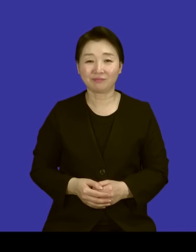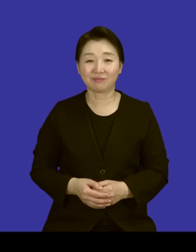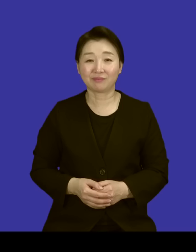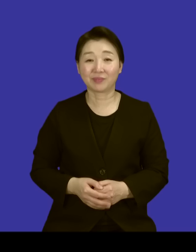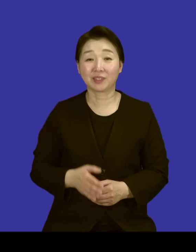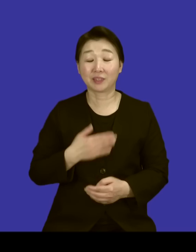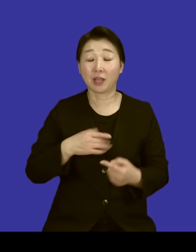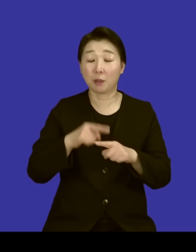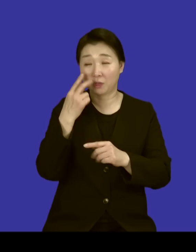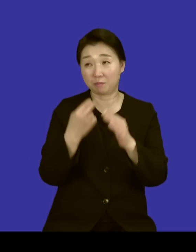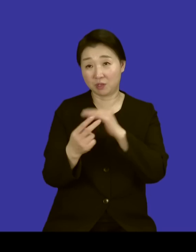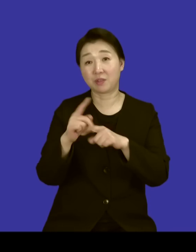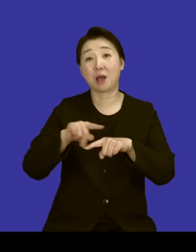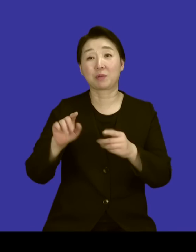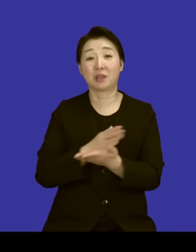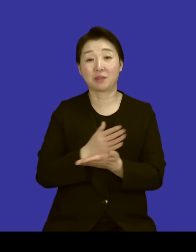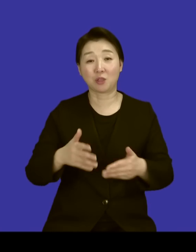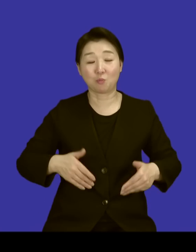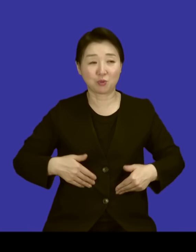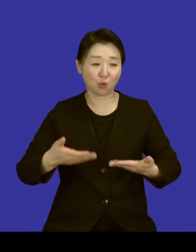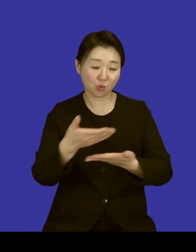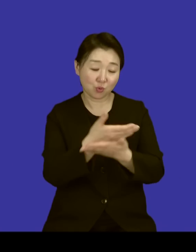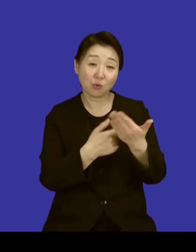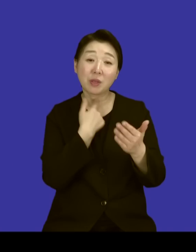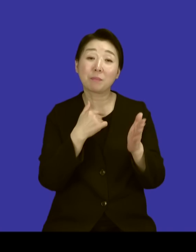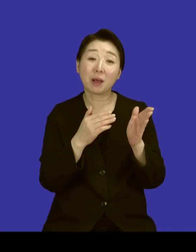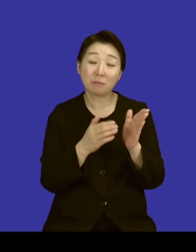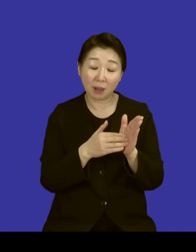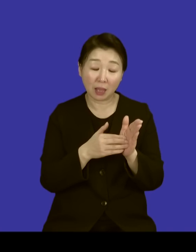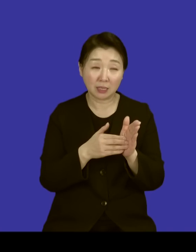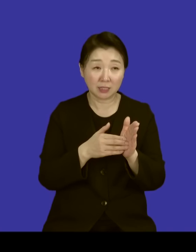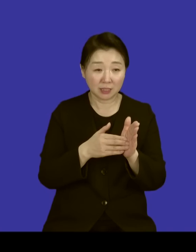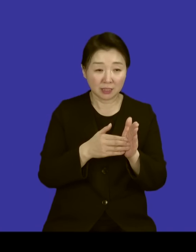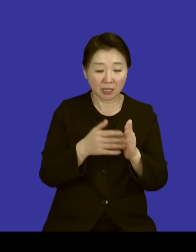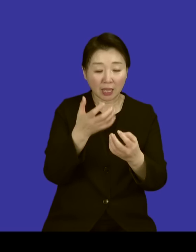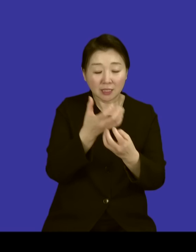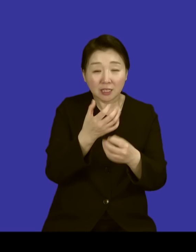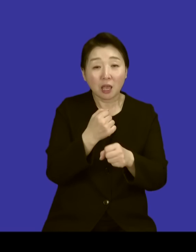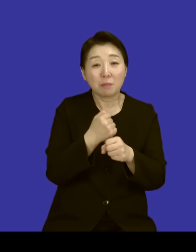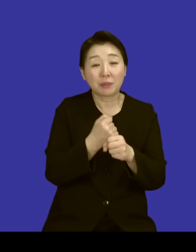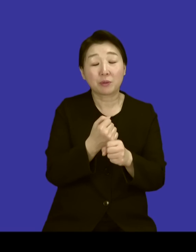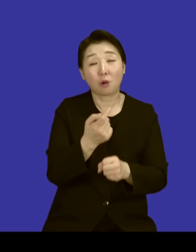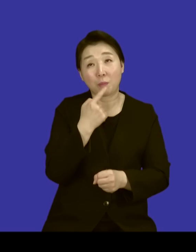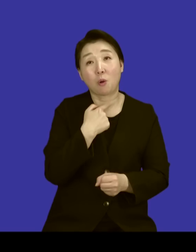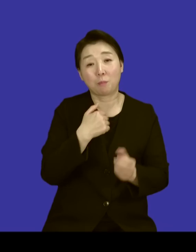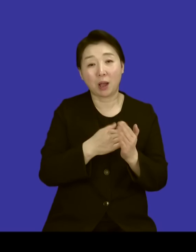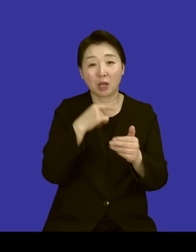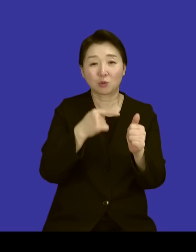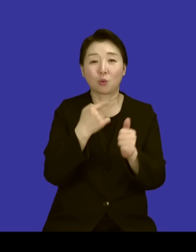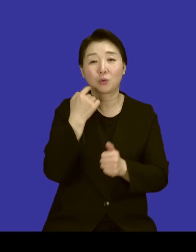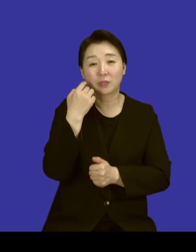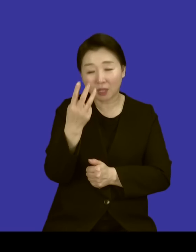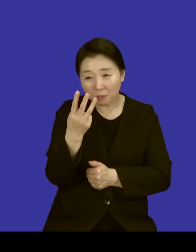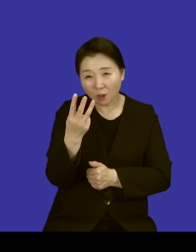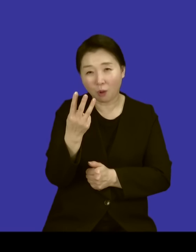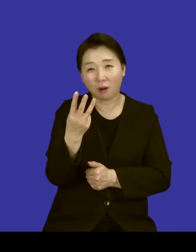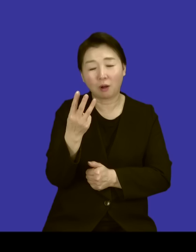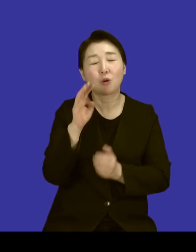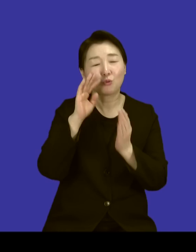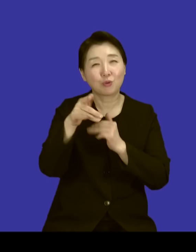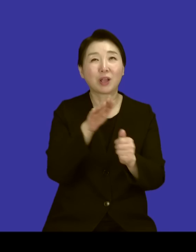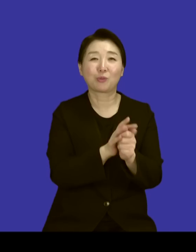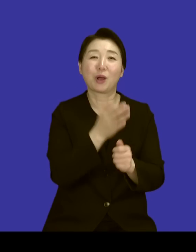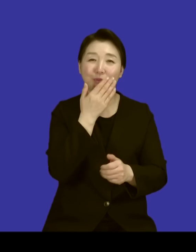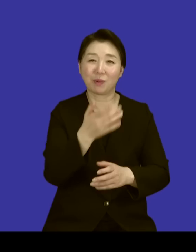같이 비전 나누고 예. 교제하고 예. 찌개 만드는 거 배우고 최소한 3달은 해야지 아. 제가 도와줍니다. 아.